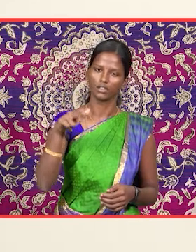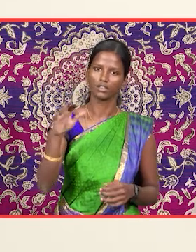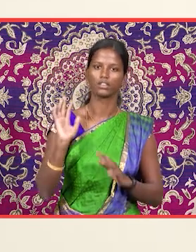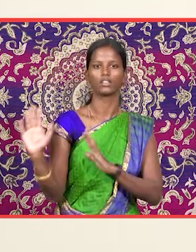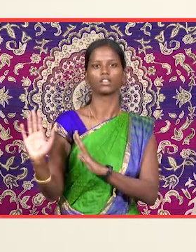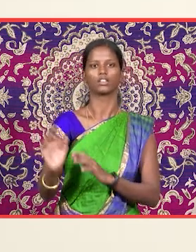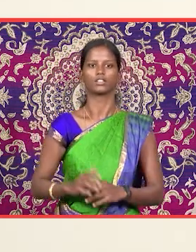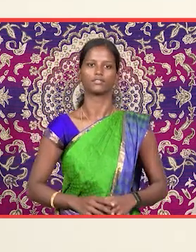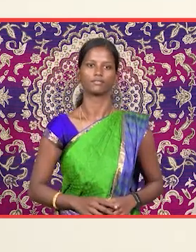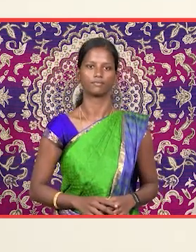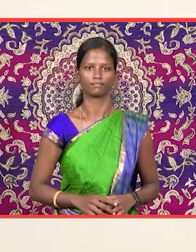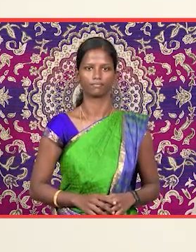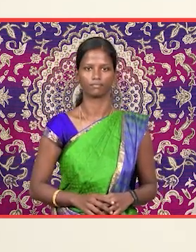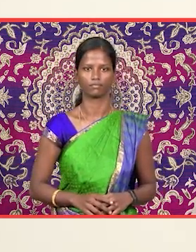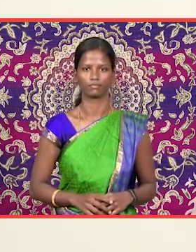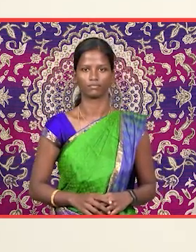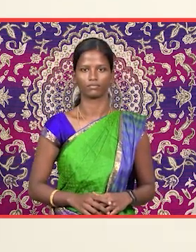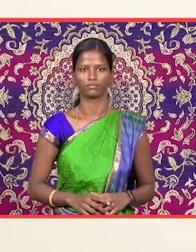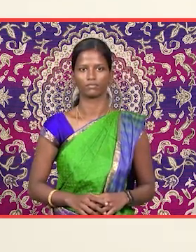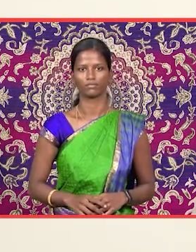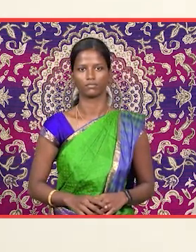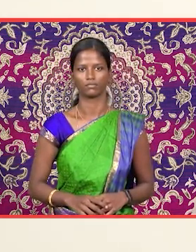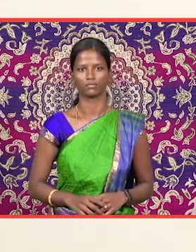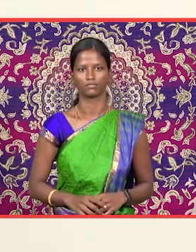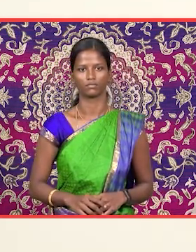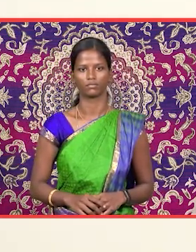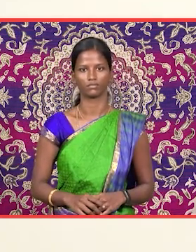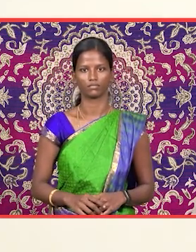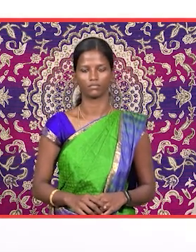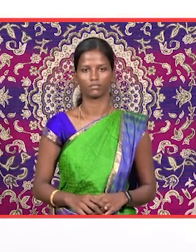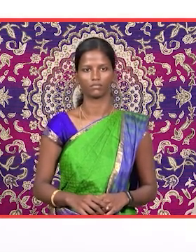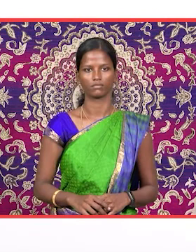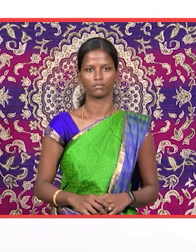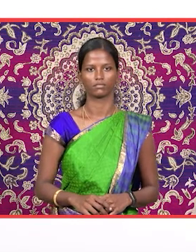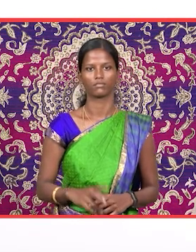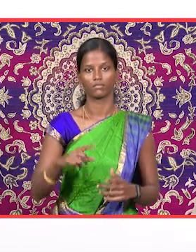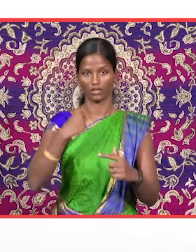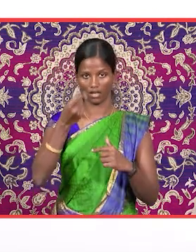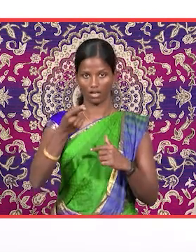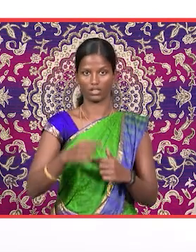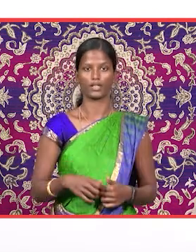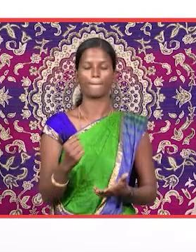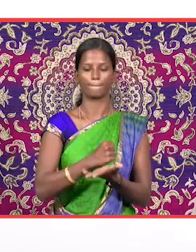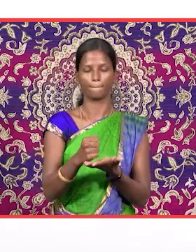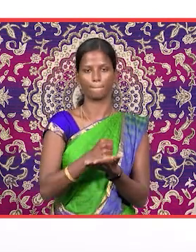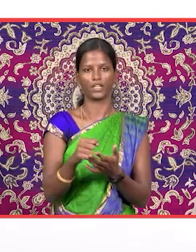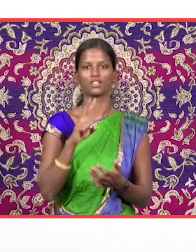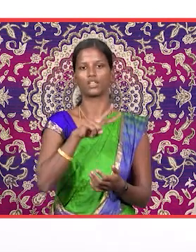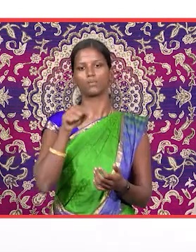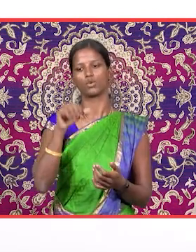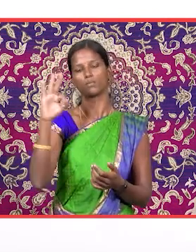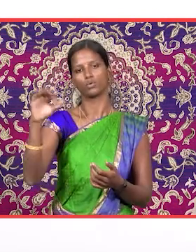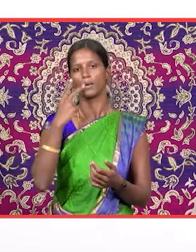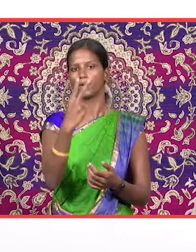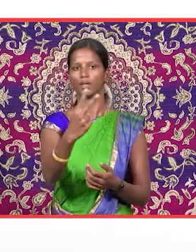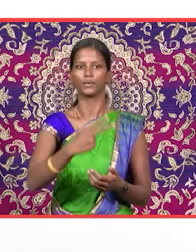எவ்வளோக்கு வாங்கியிருக்காரு? 200 ரூபாய்க்கு வாங்கியிருக்காரு. நட்டம் பார்த்தீங்கன்னா 8 ரூபாய். நாம் இதனை தொடர்ந்து பயிற்சி